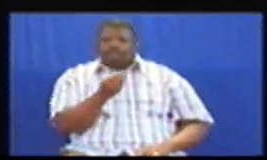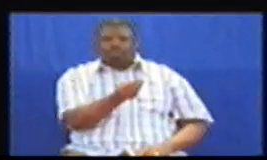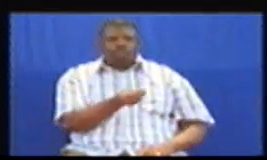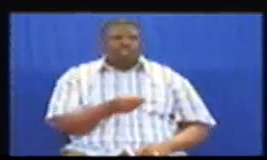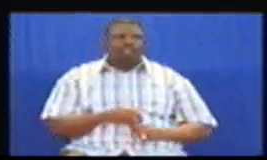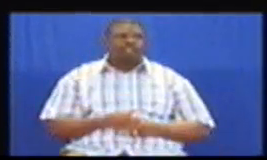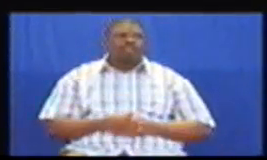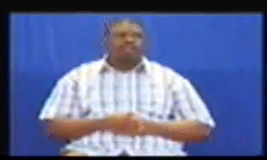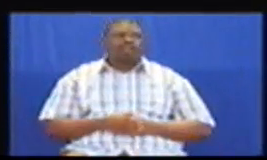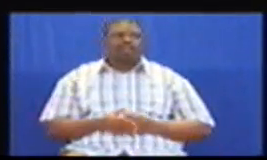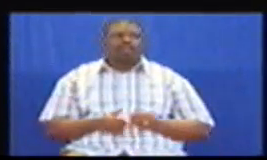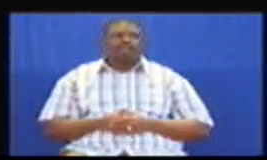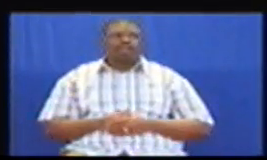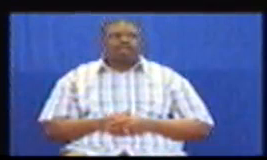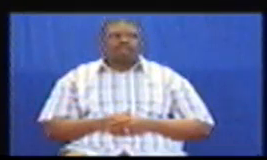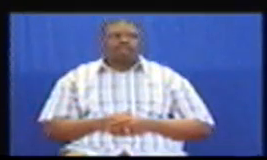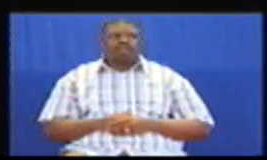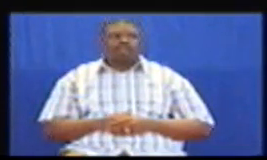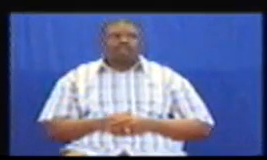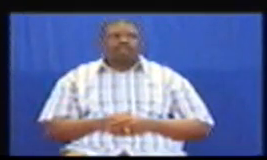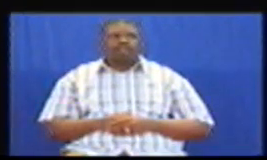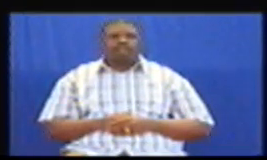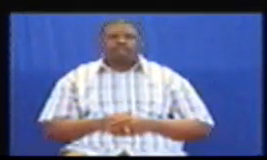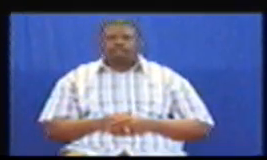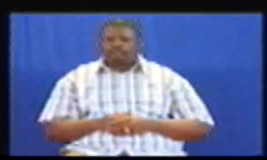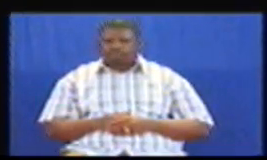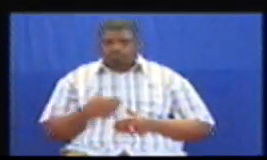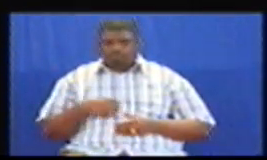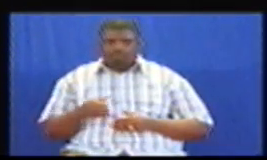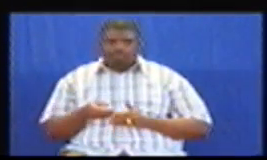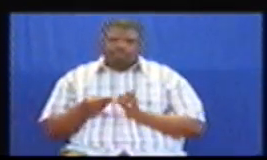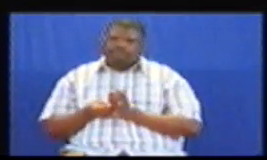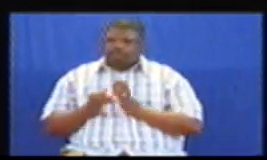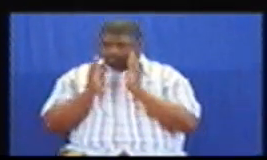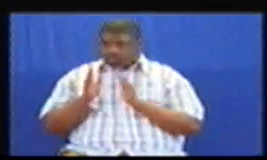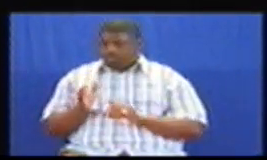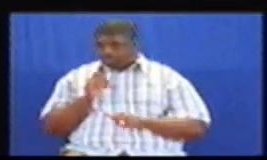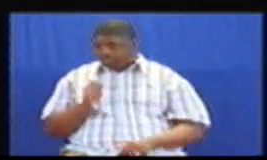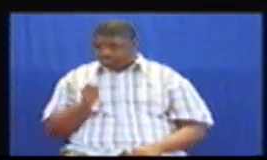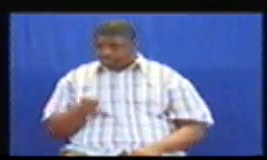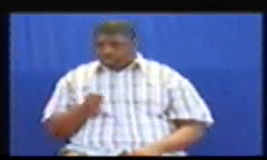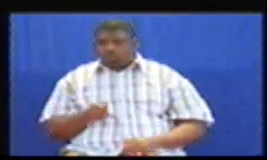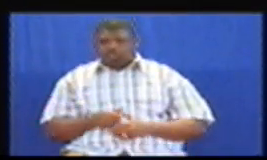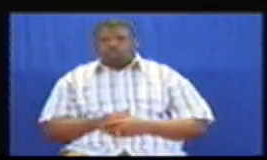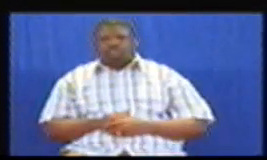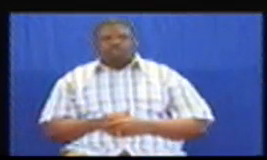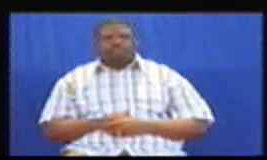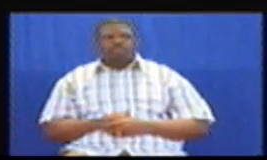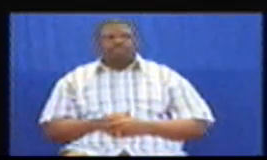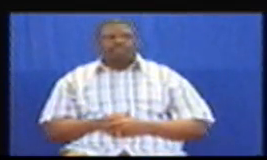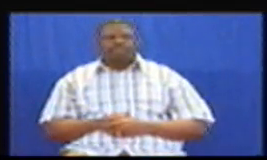wakiri makosa na ili aweze kukusanya fedha. Mheshimiwa Speaker, nimezungumza hapo awali,